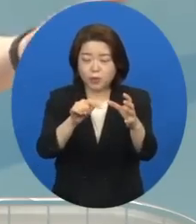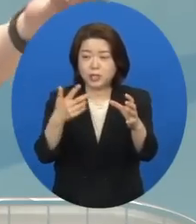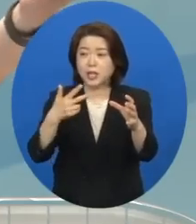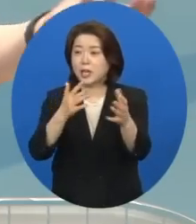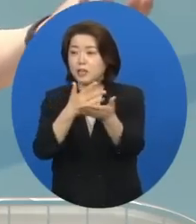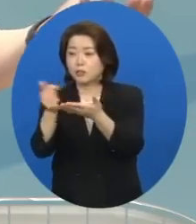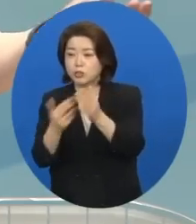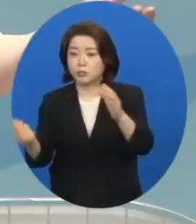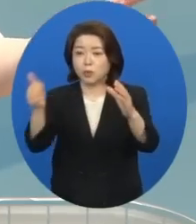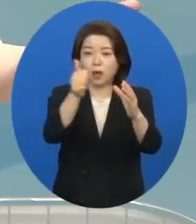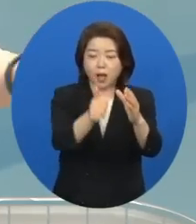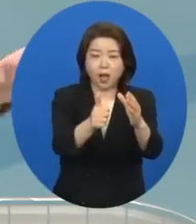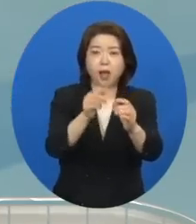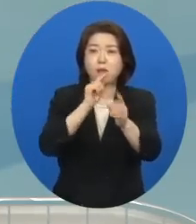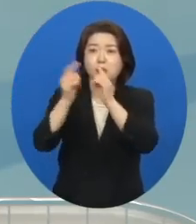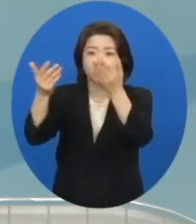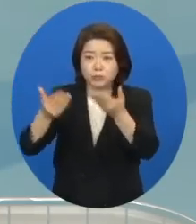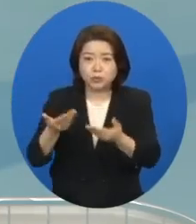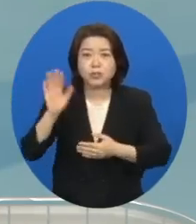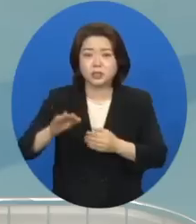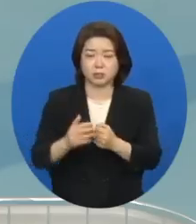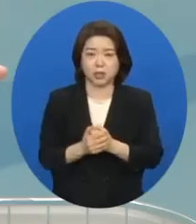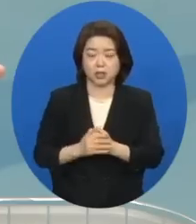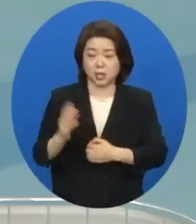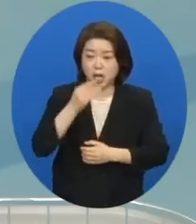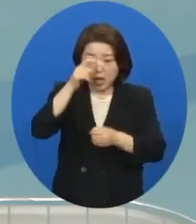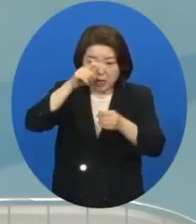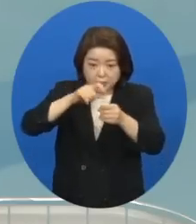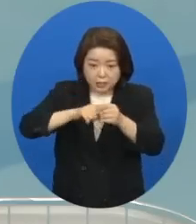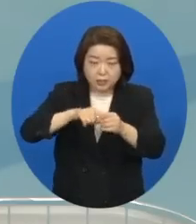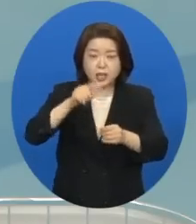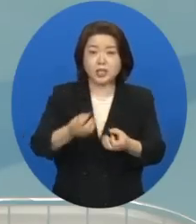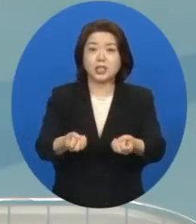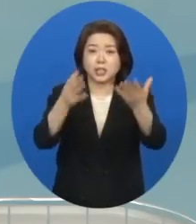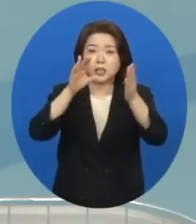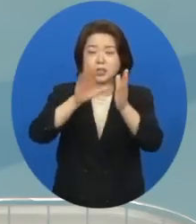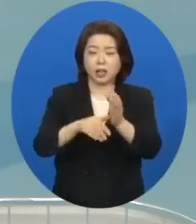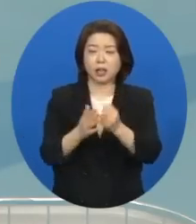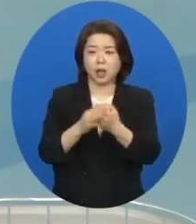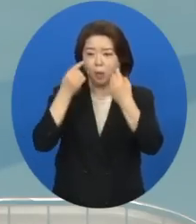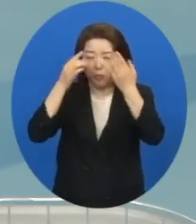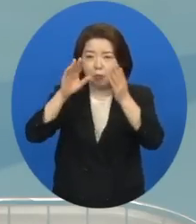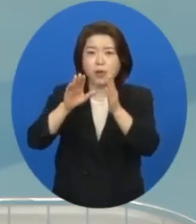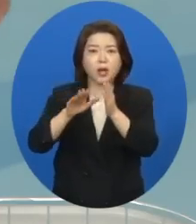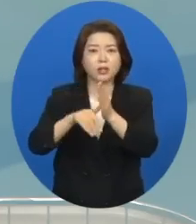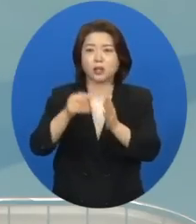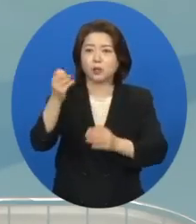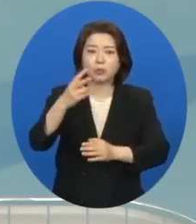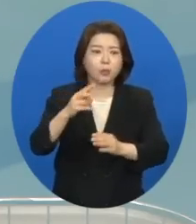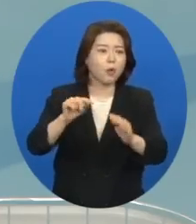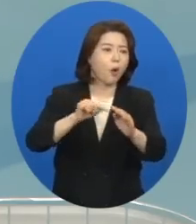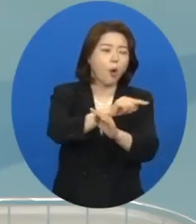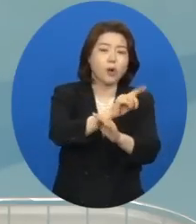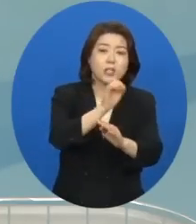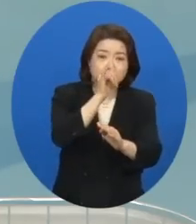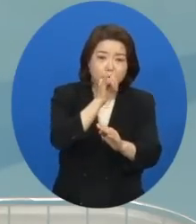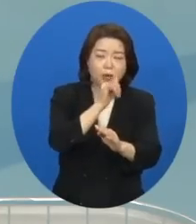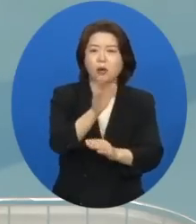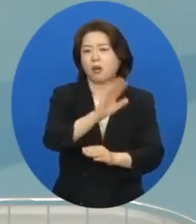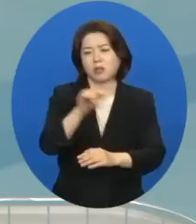계시겠다고 말씀하셨지만 성찬 때처럼 그 말씀이 분명한 때가 또 어느 순간에